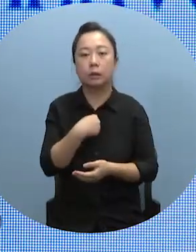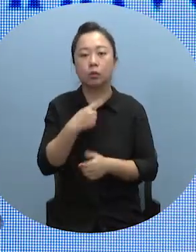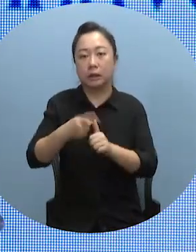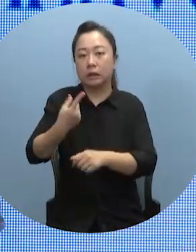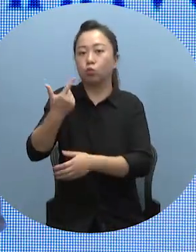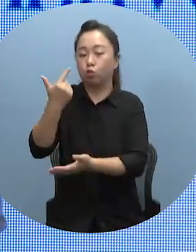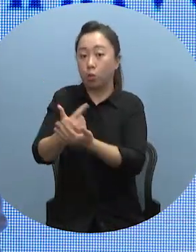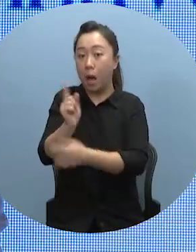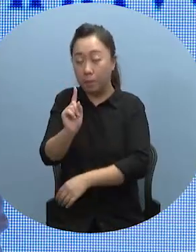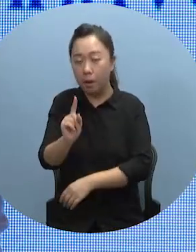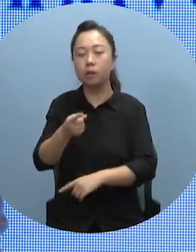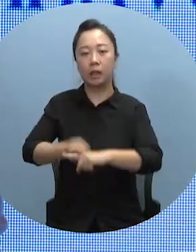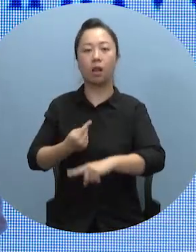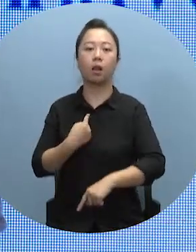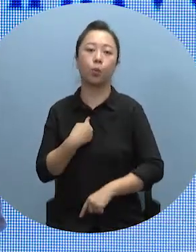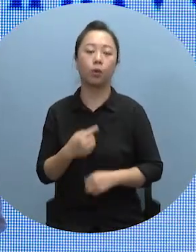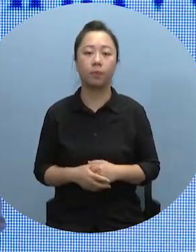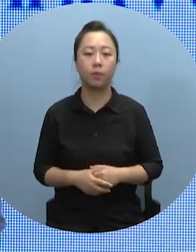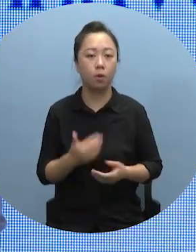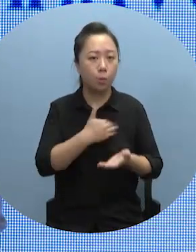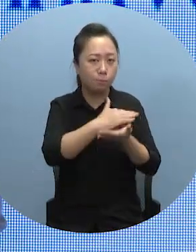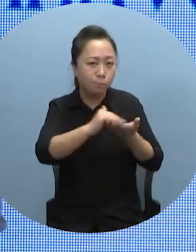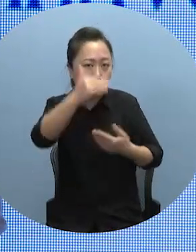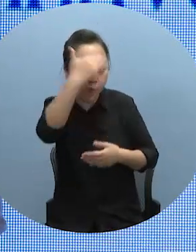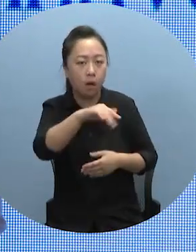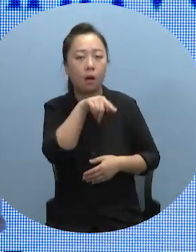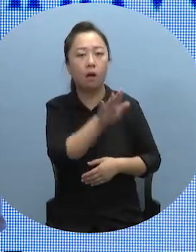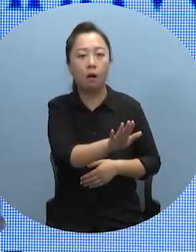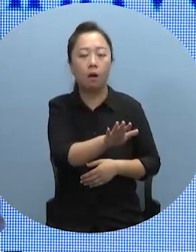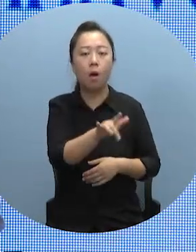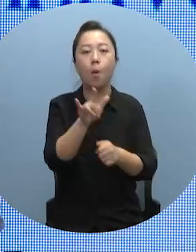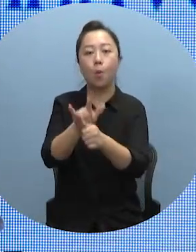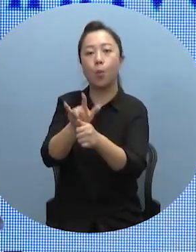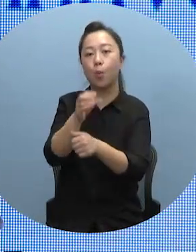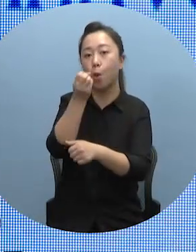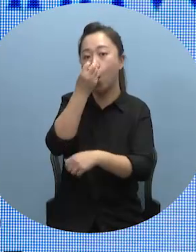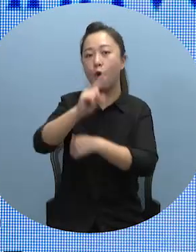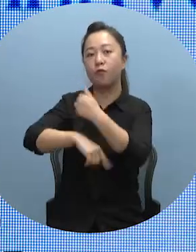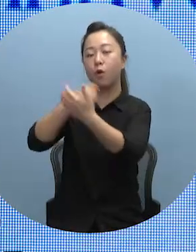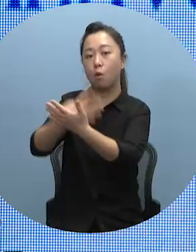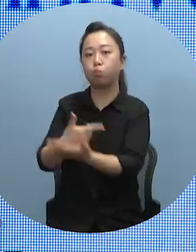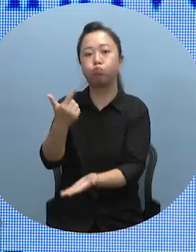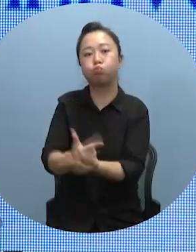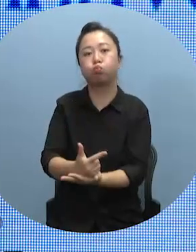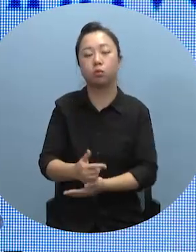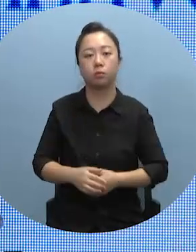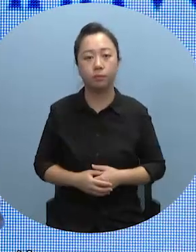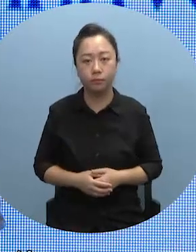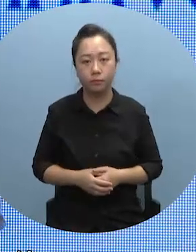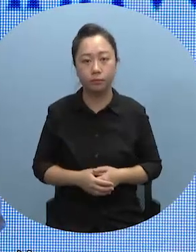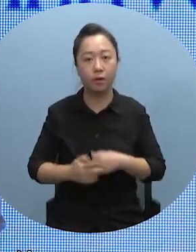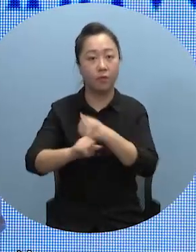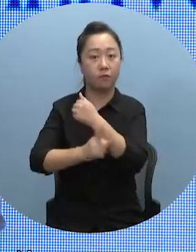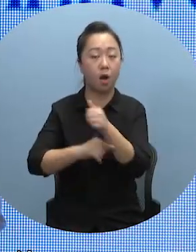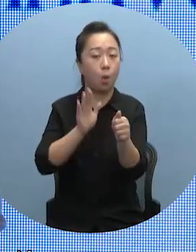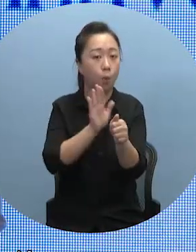基於事實，並且充分理解法律援助是維護香港法治的重要一環，而